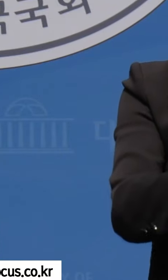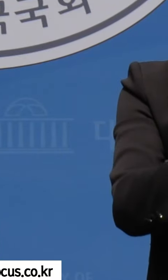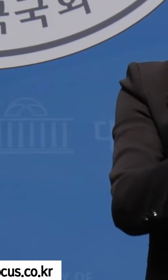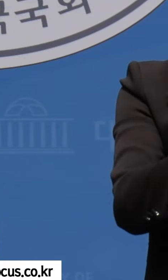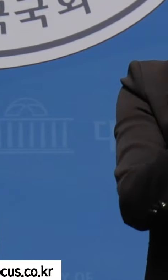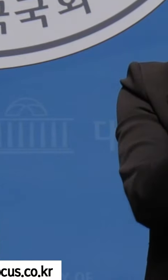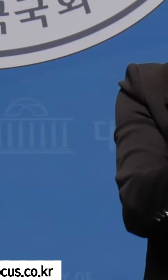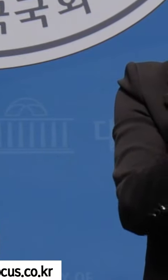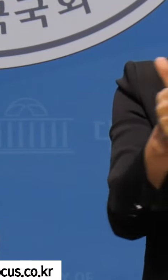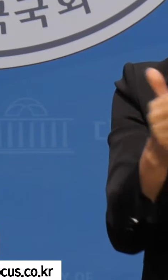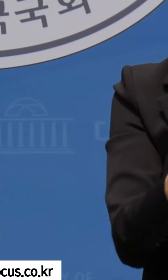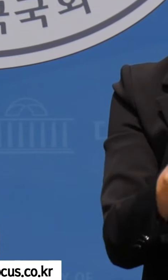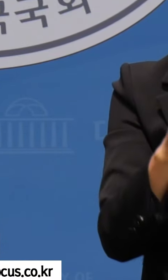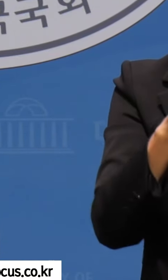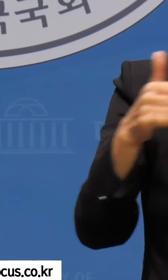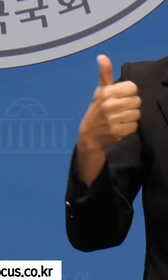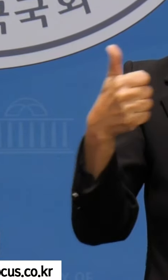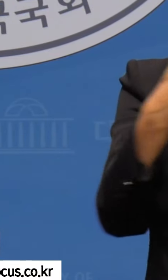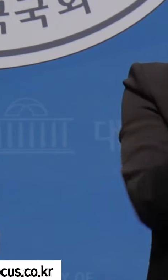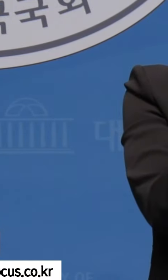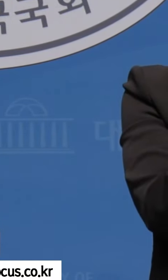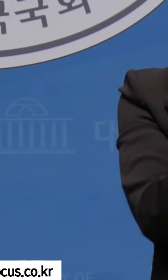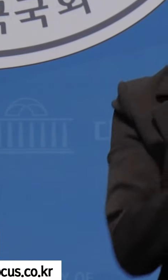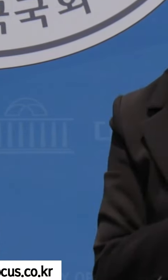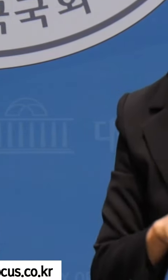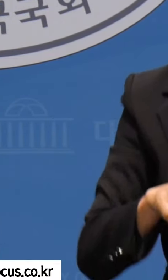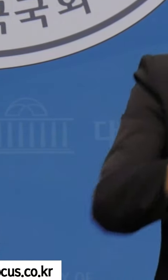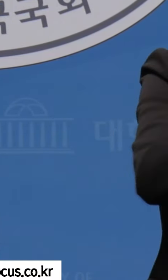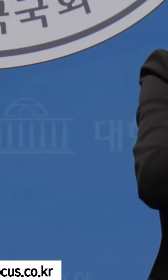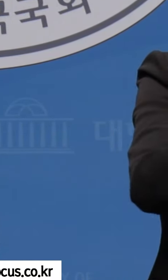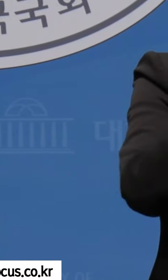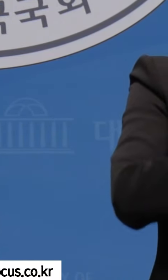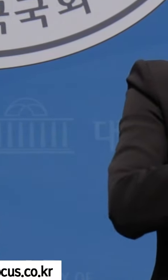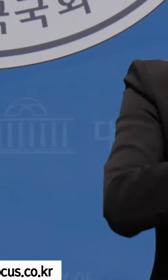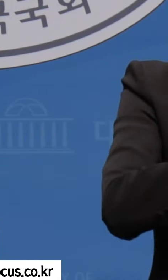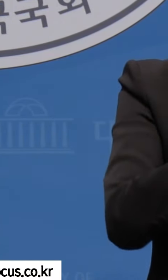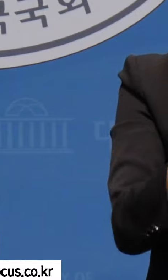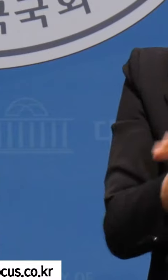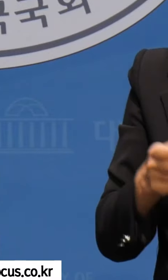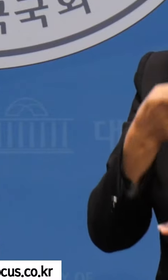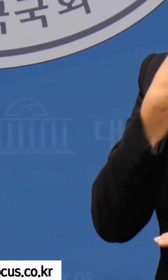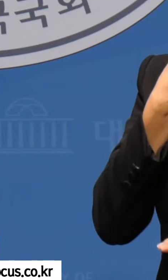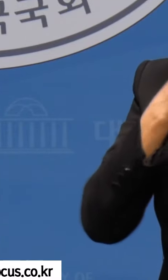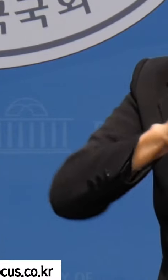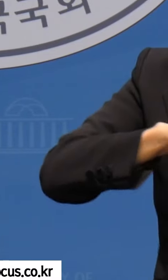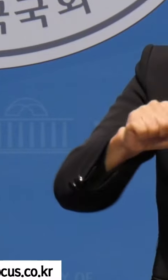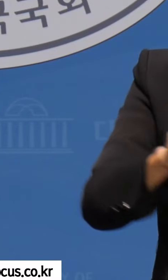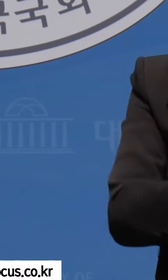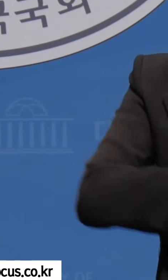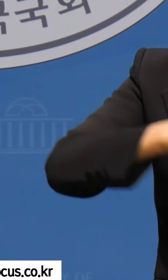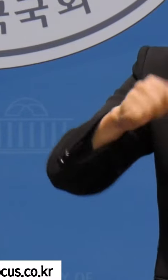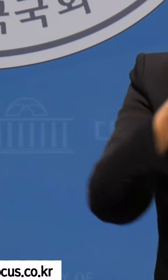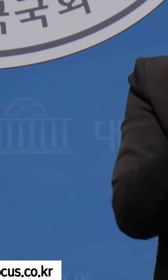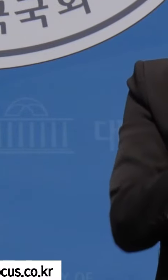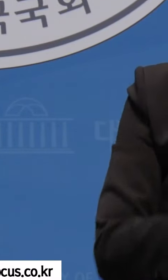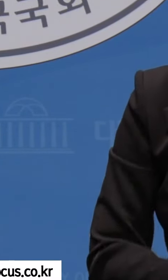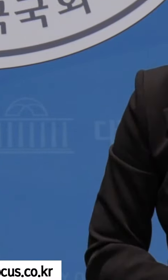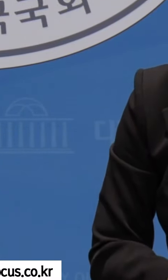선봉에서 새로운 정치 비겁하지 않은 정치를 당당하게 이끌어가고